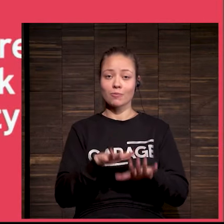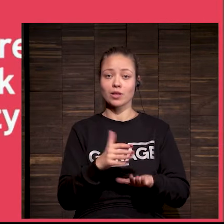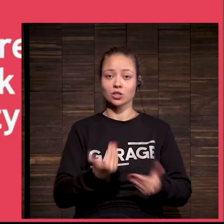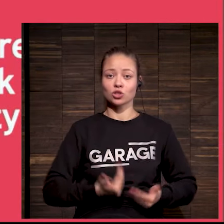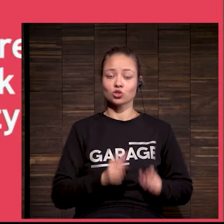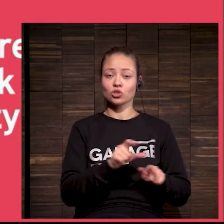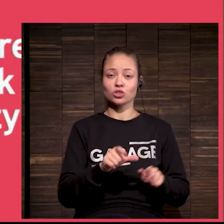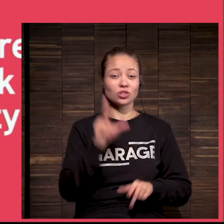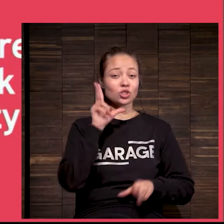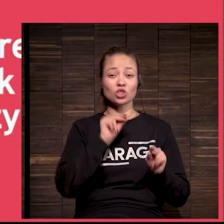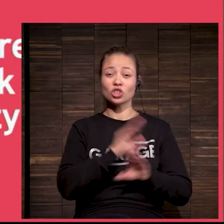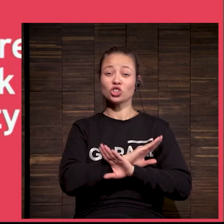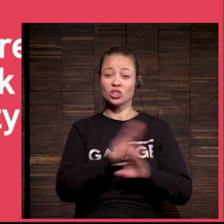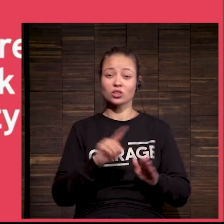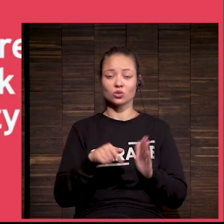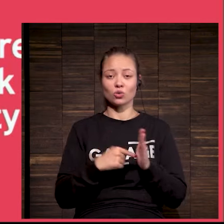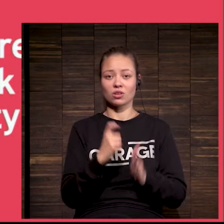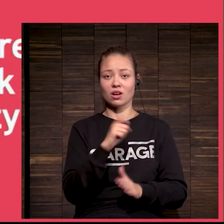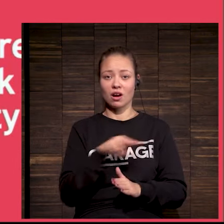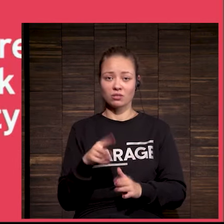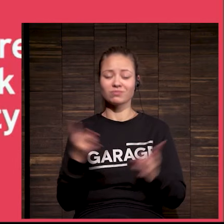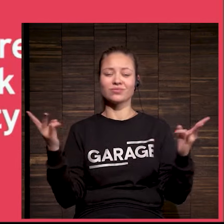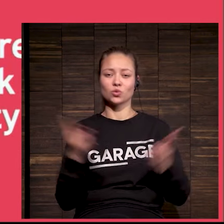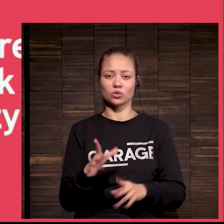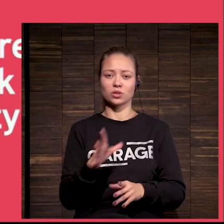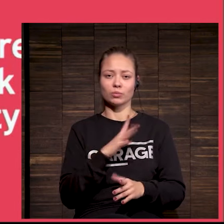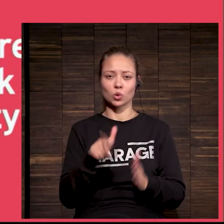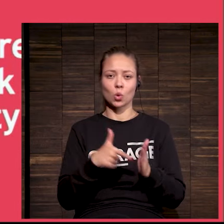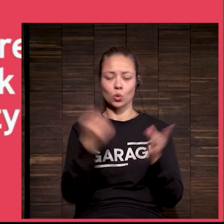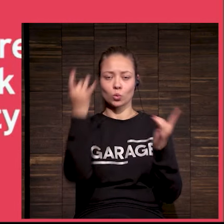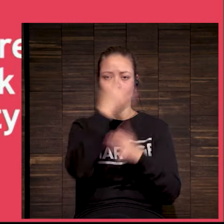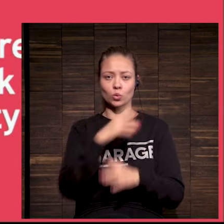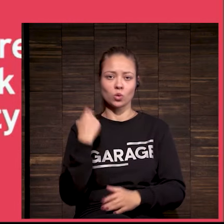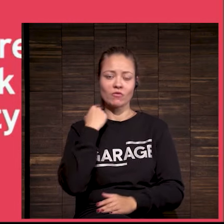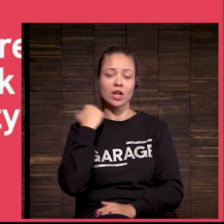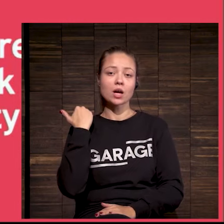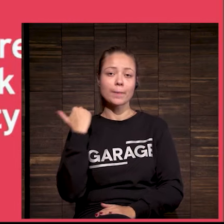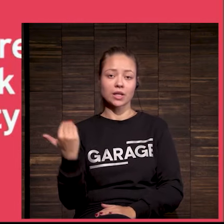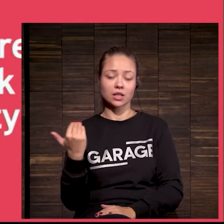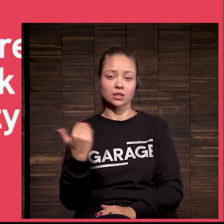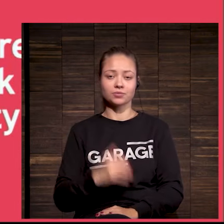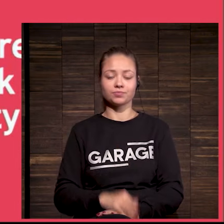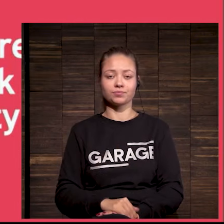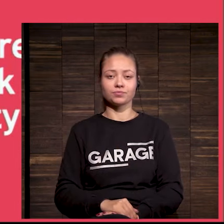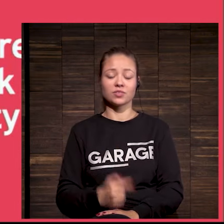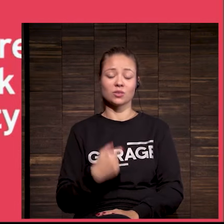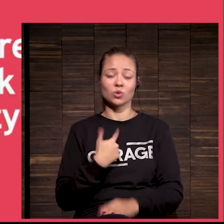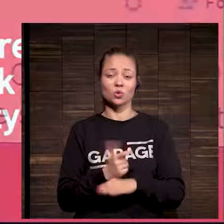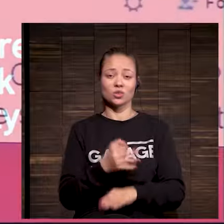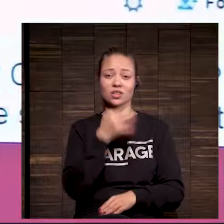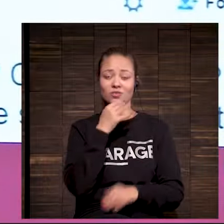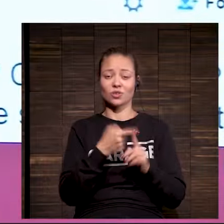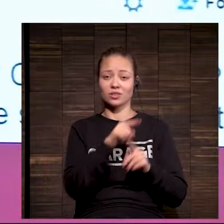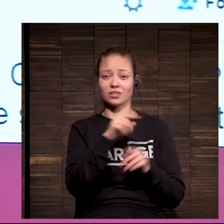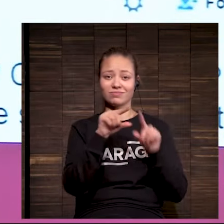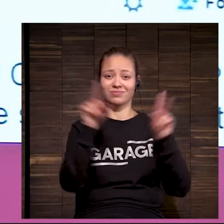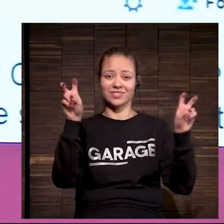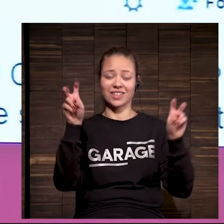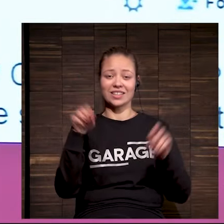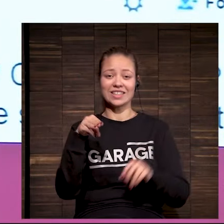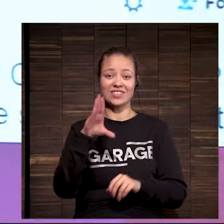считали что халу стоит быть городом культуры великобритании мне очень нравятся вот эти цитаты из